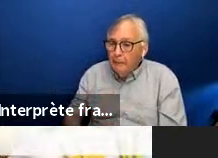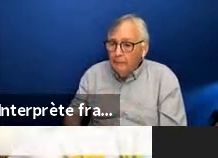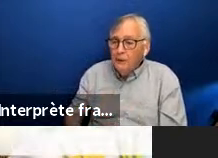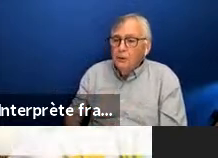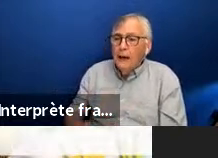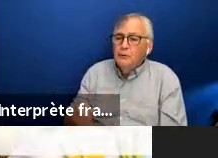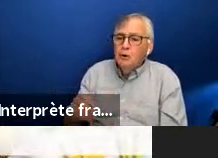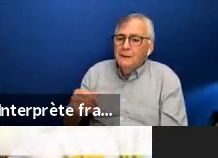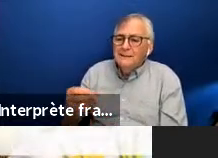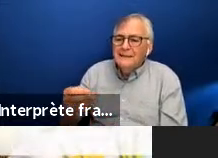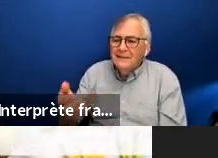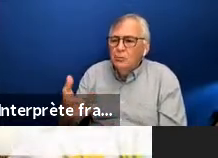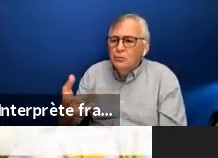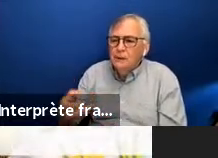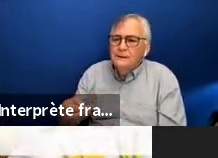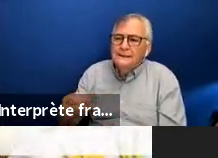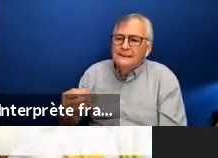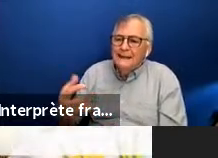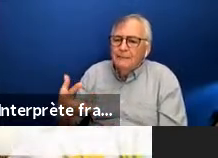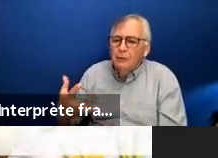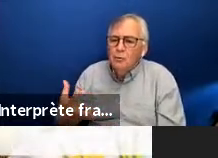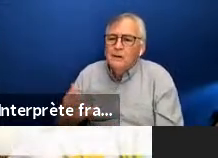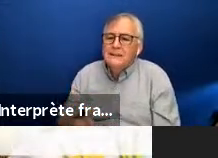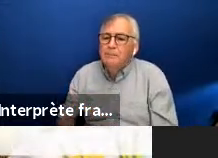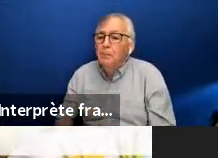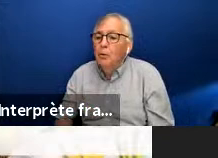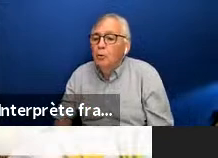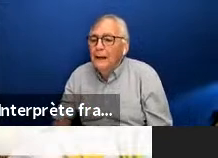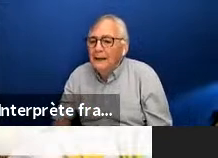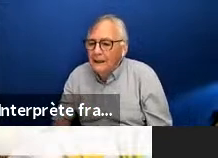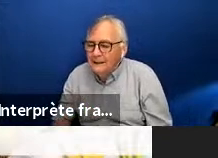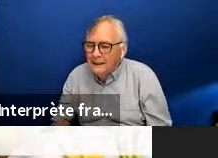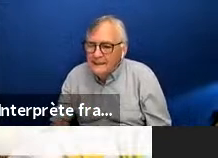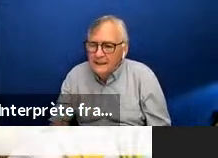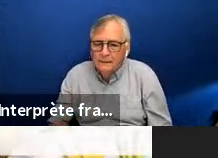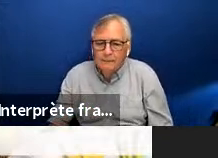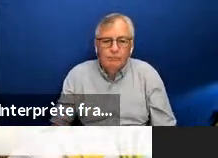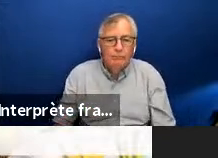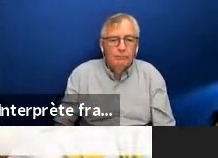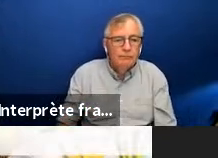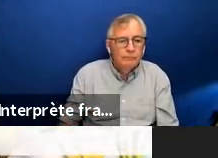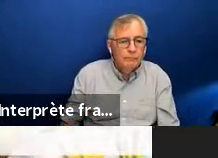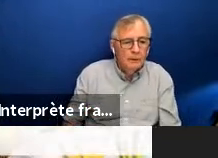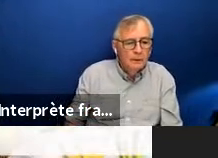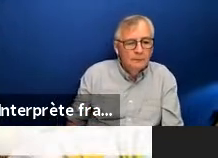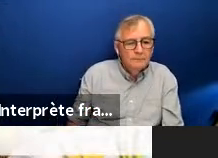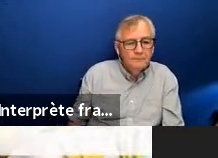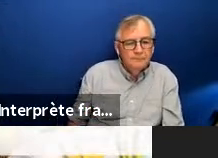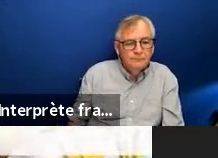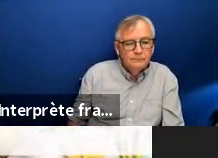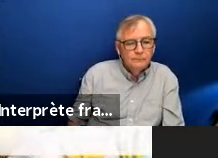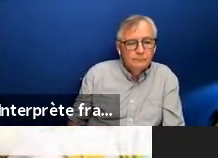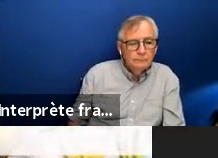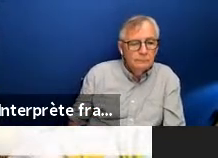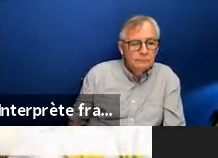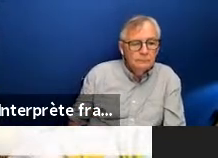FM. Habituellement, ces élèves-là n'utilisent pas beaucoup la langue des signes.